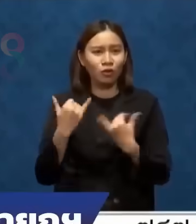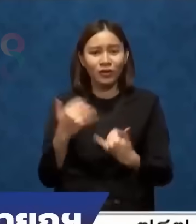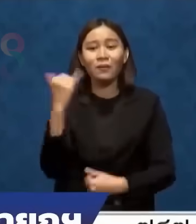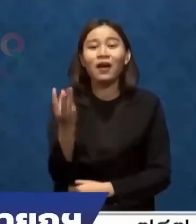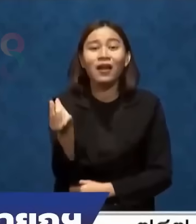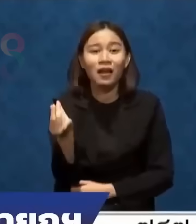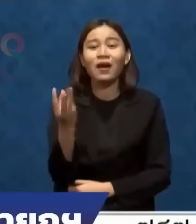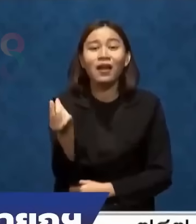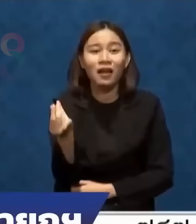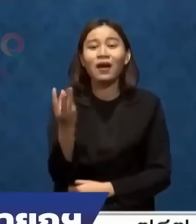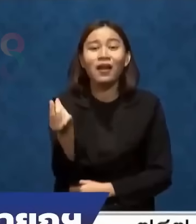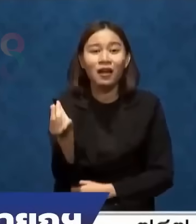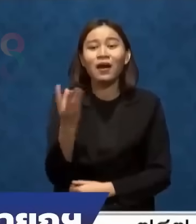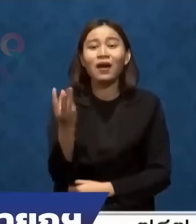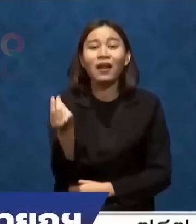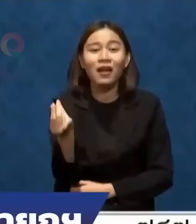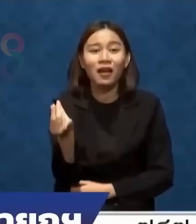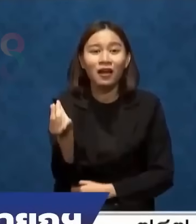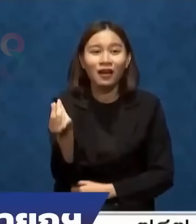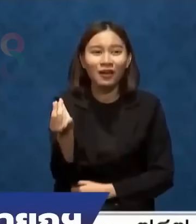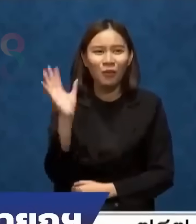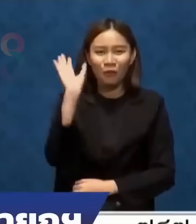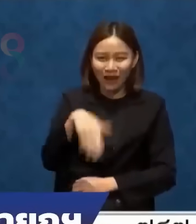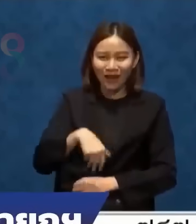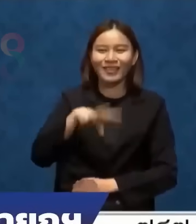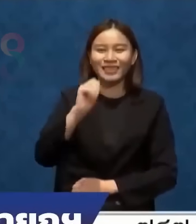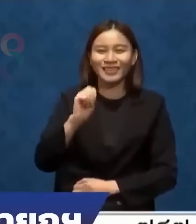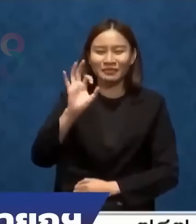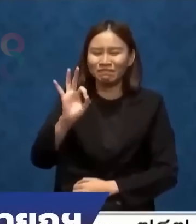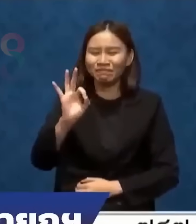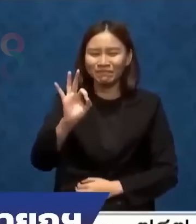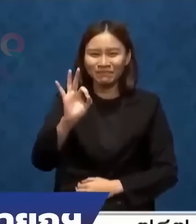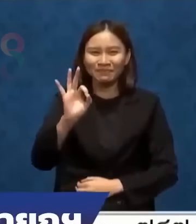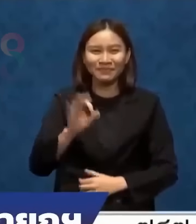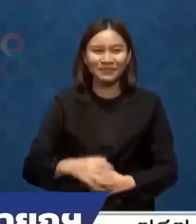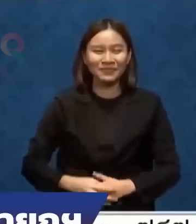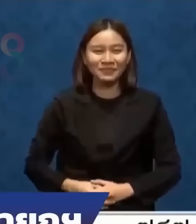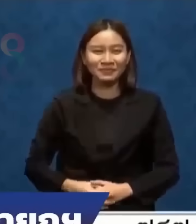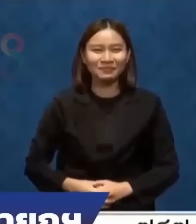านฮะไว้49ท่าน